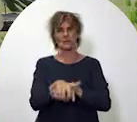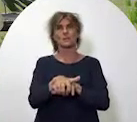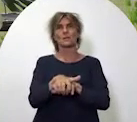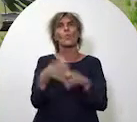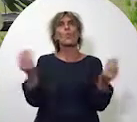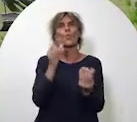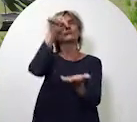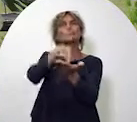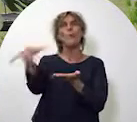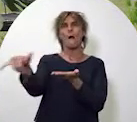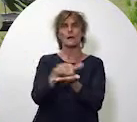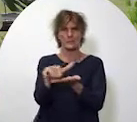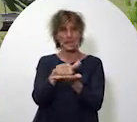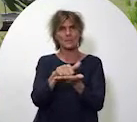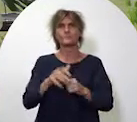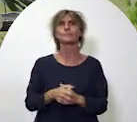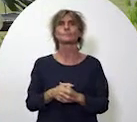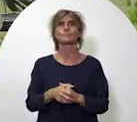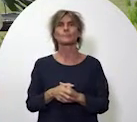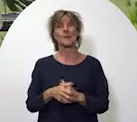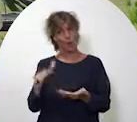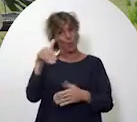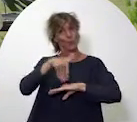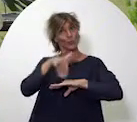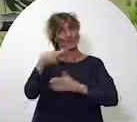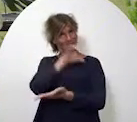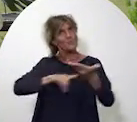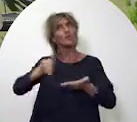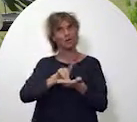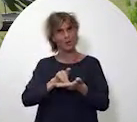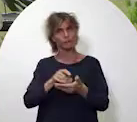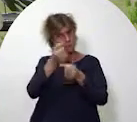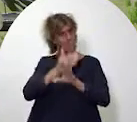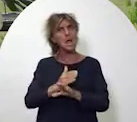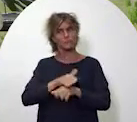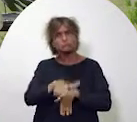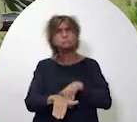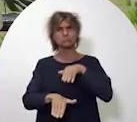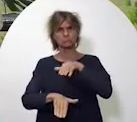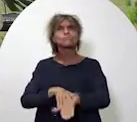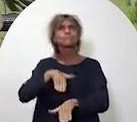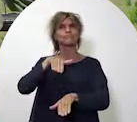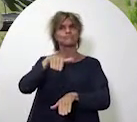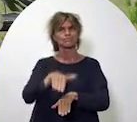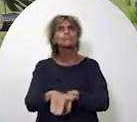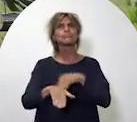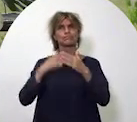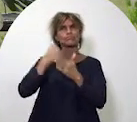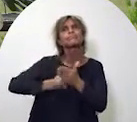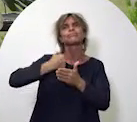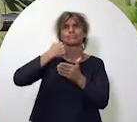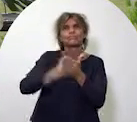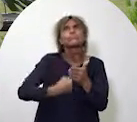hors is et le conseil départemental est d'ores et déjà en ordre de marche prêt à relever